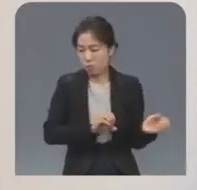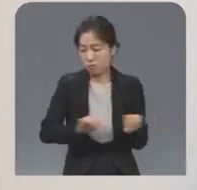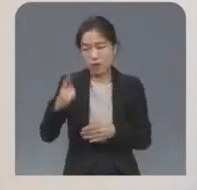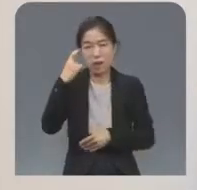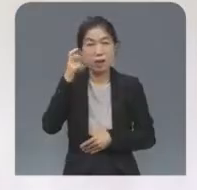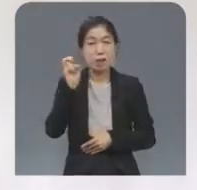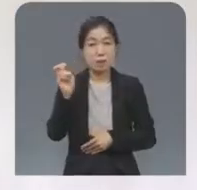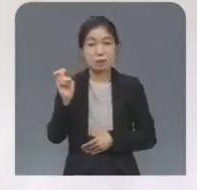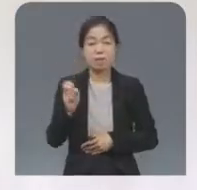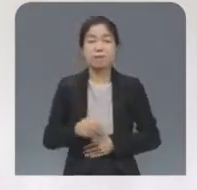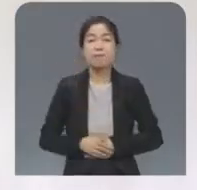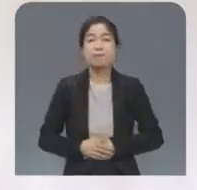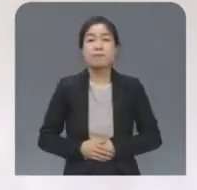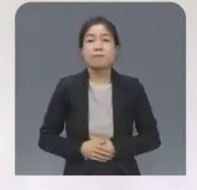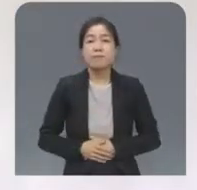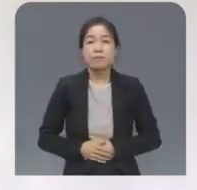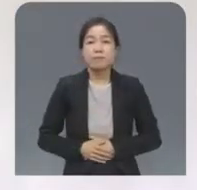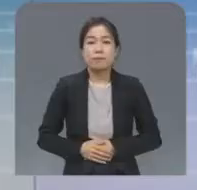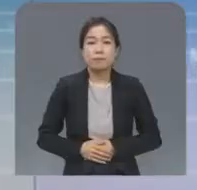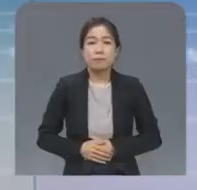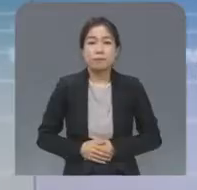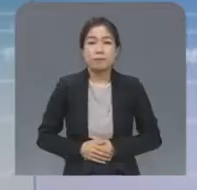보고 있습니다.